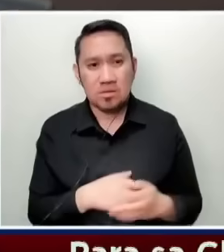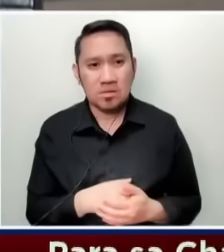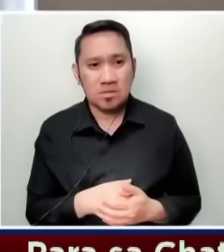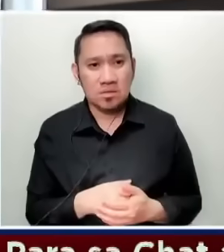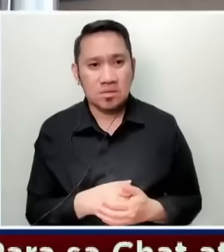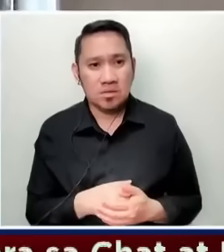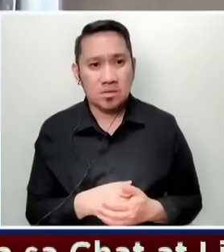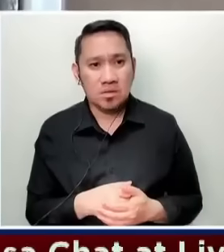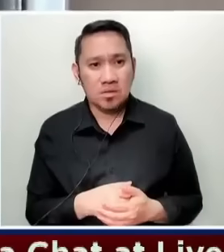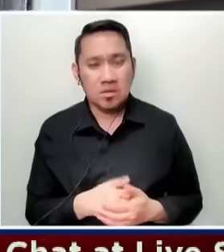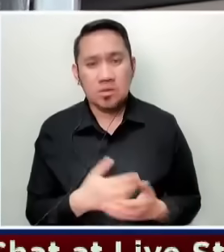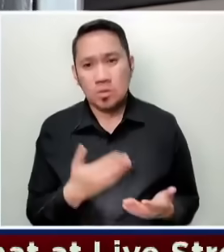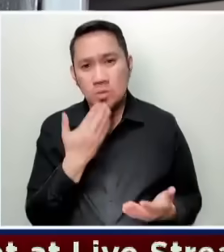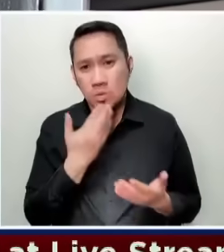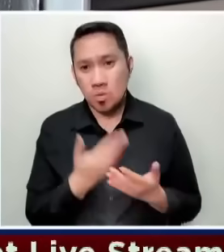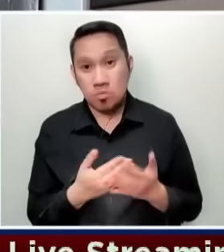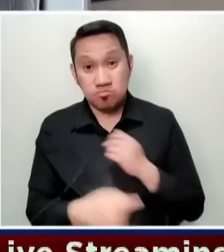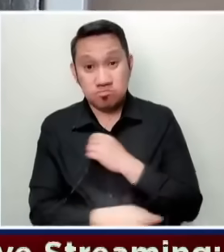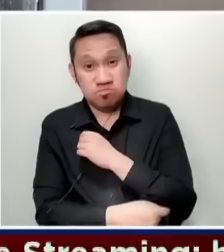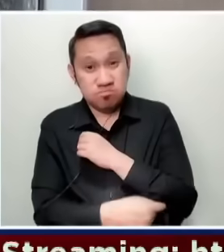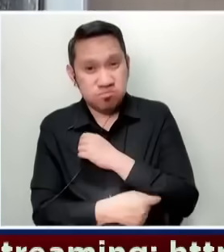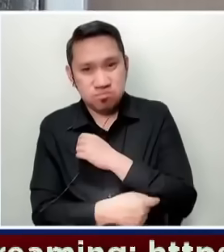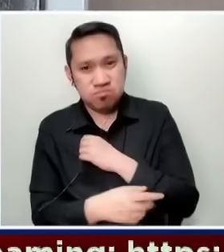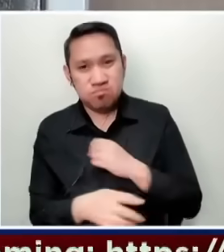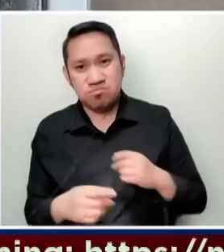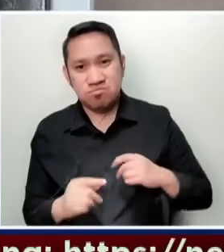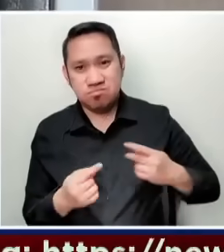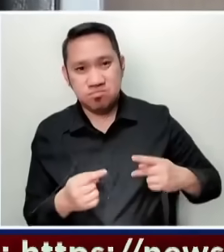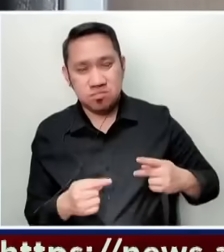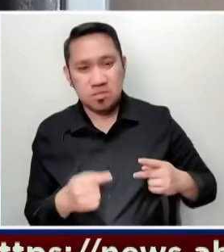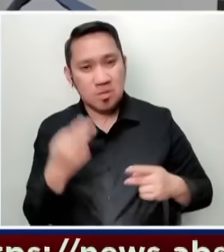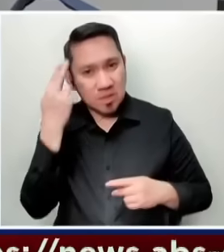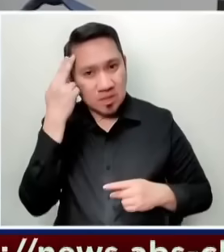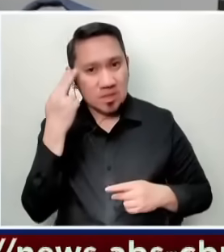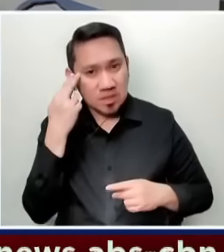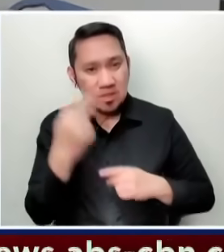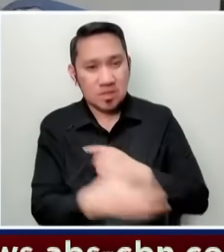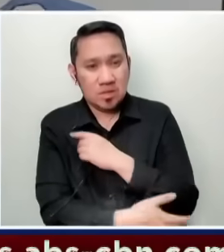Maswerteng galos lang ang tinamang sugat ni Corporal De Leon sa ulo at braso.